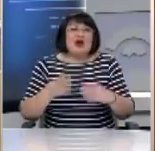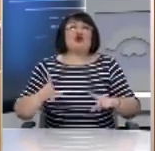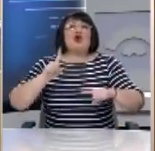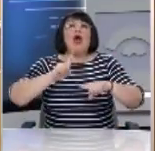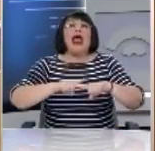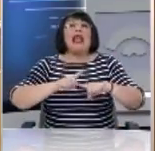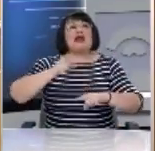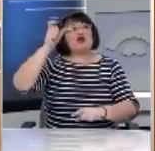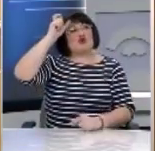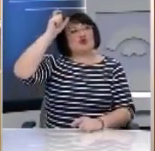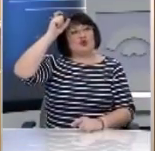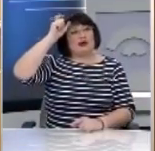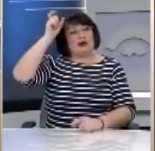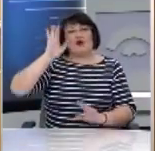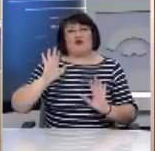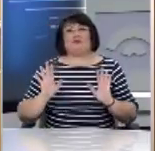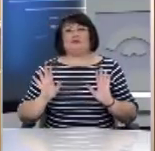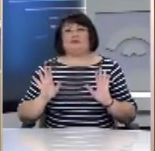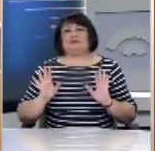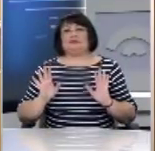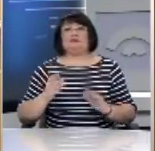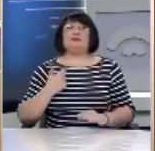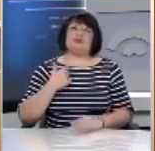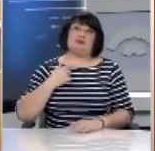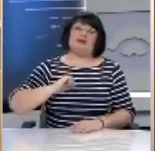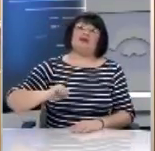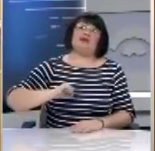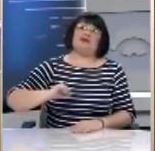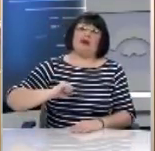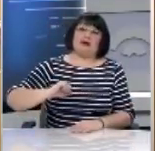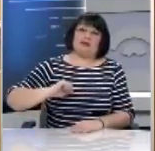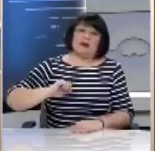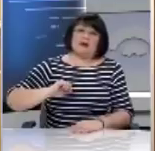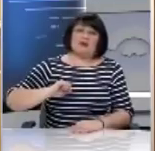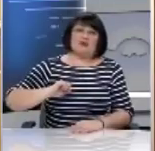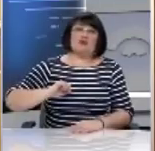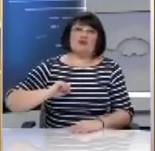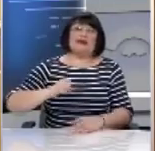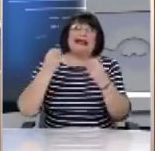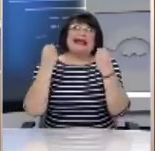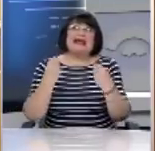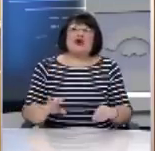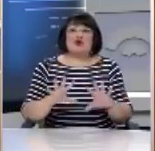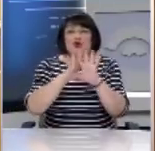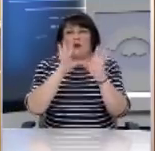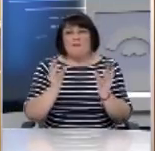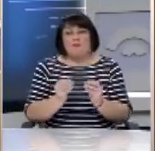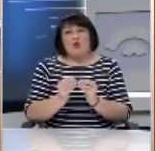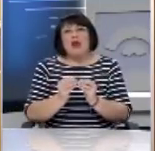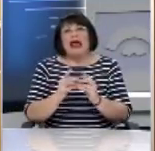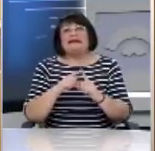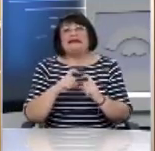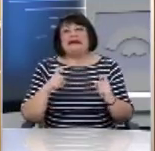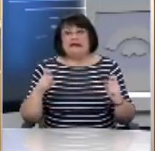Αλλά φοβάμαι πως το χειρότερο απ' όλα είναι πως έχετε